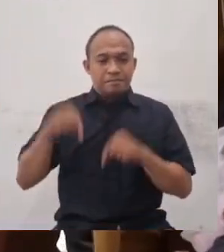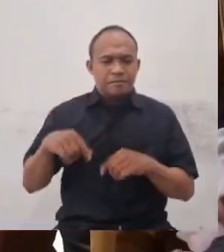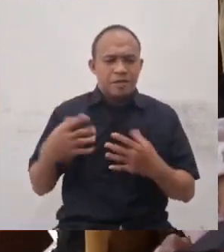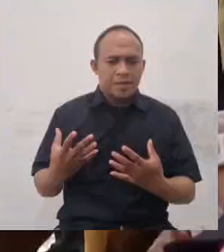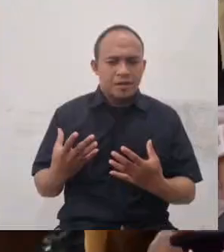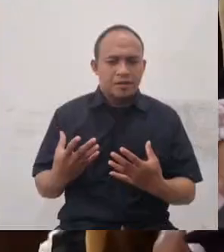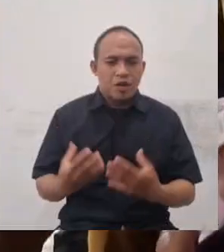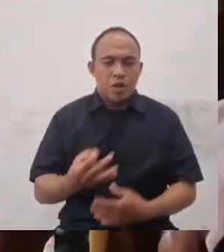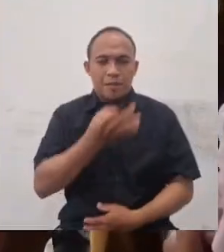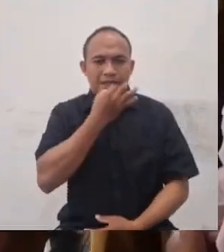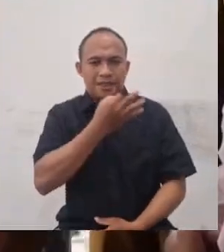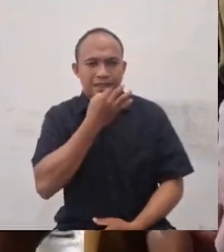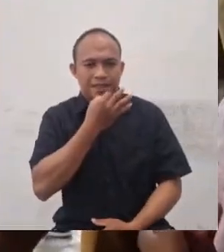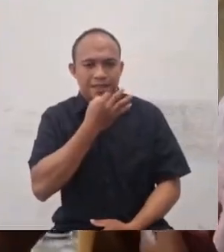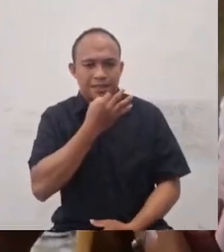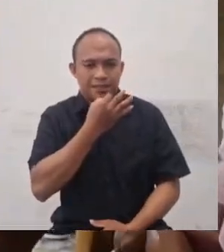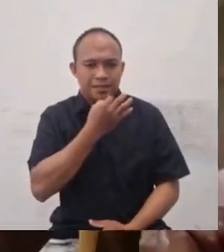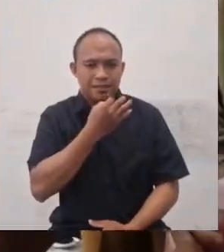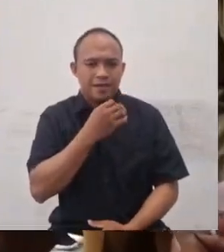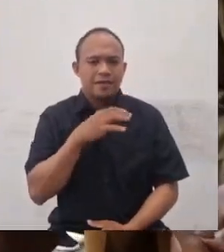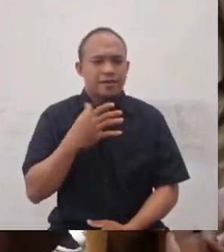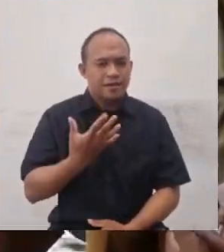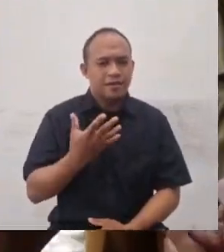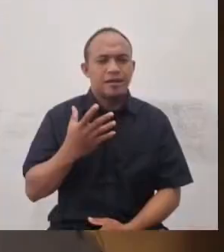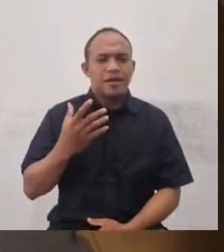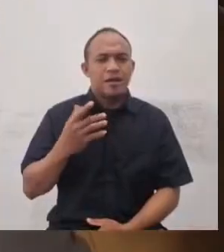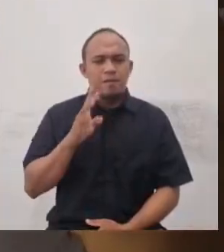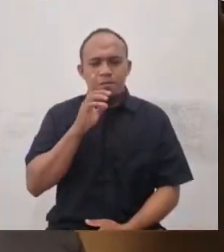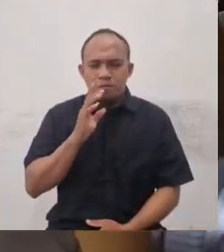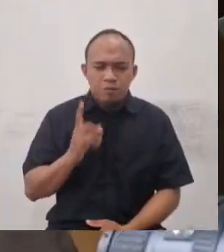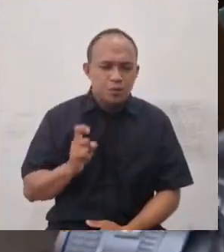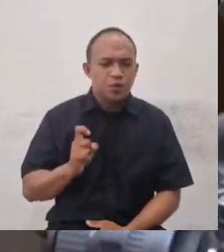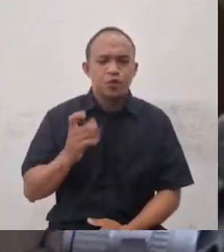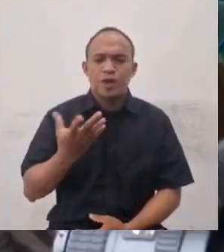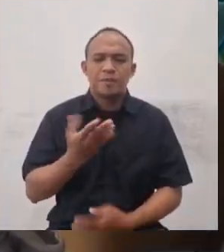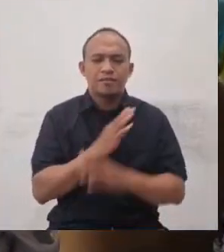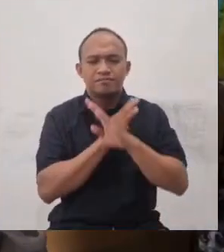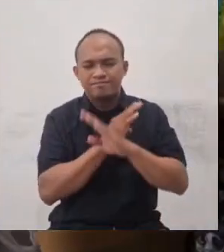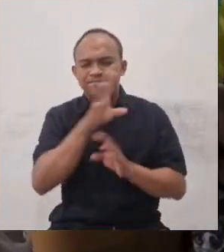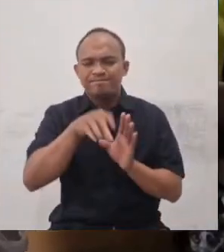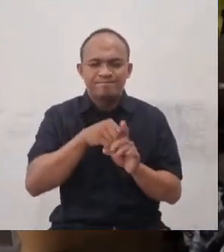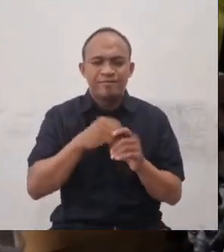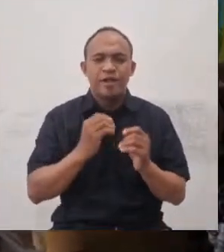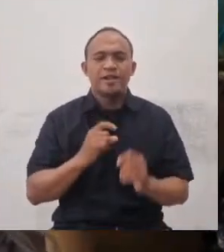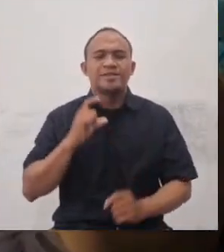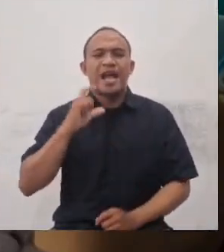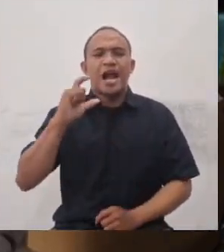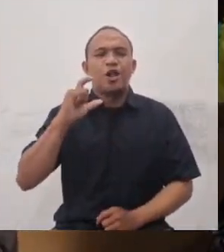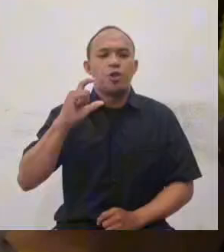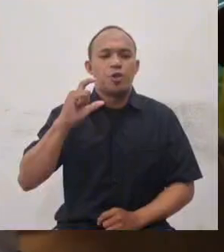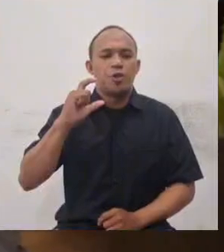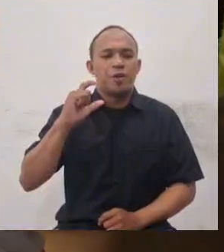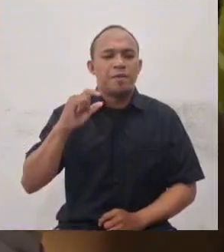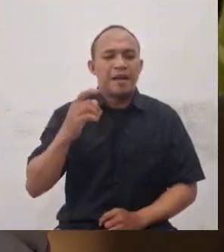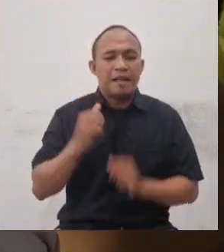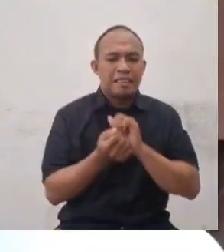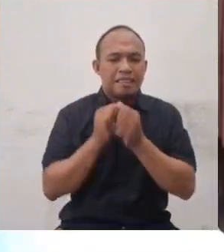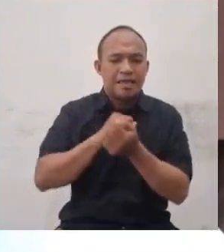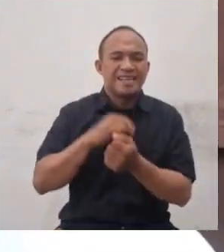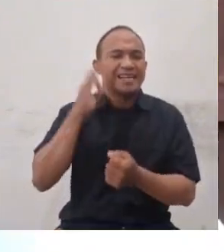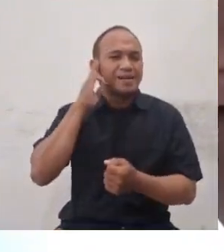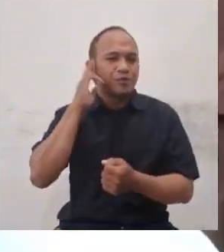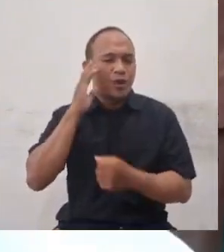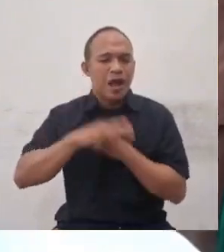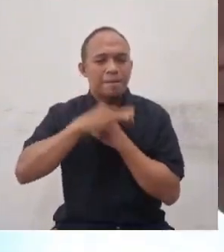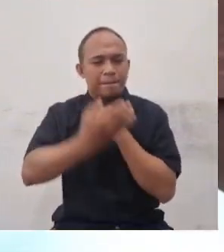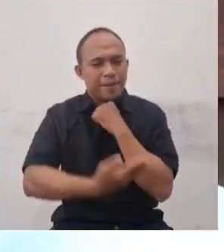TENKES masih cenderung diobati di hilir, sehingga butuh pencegahan dari hulu yang dimulai dari calon pengantin dan ibu